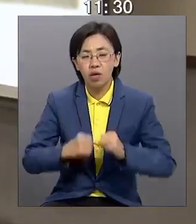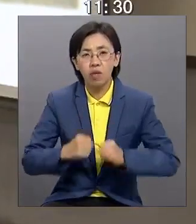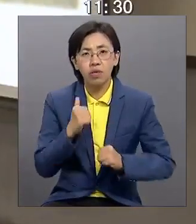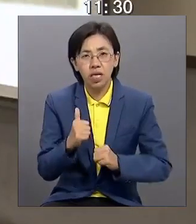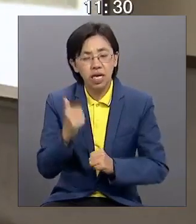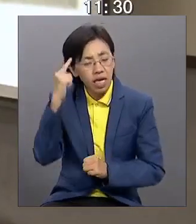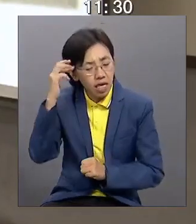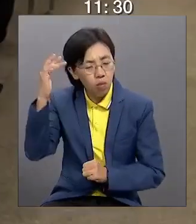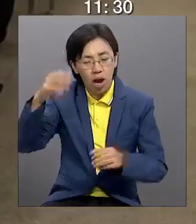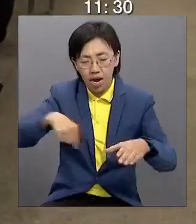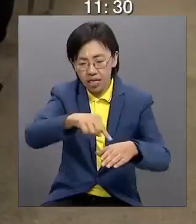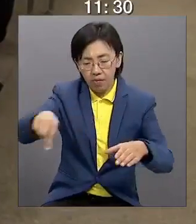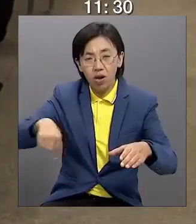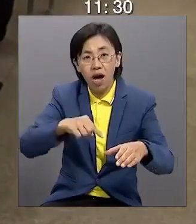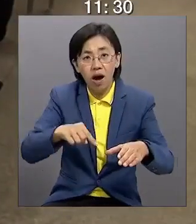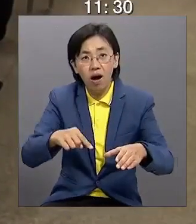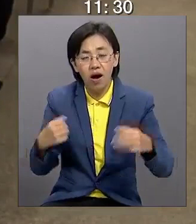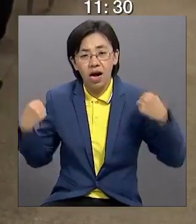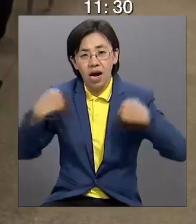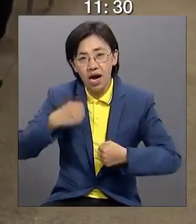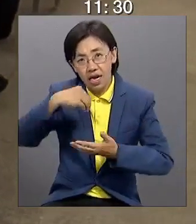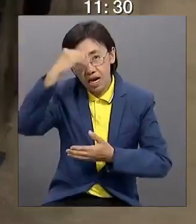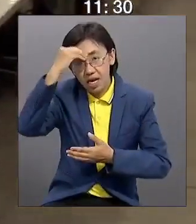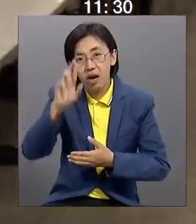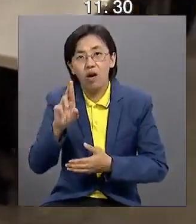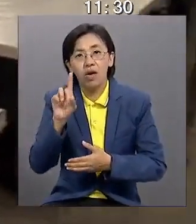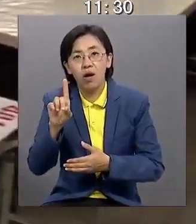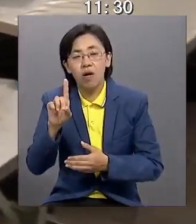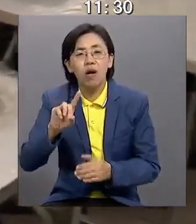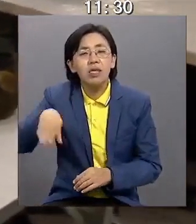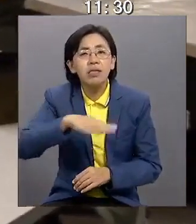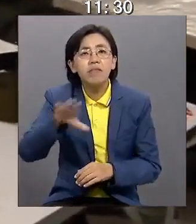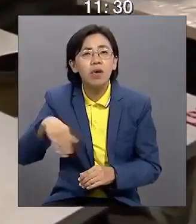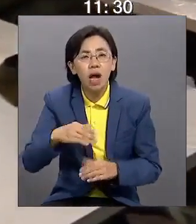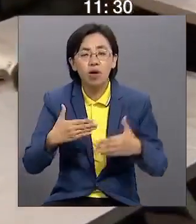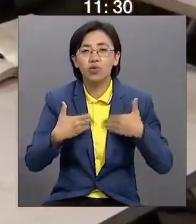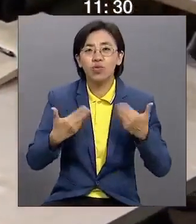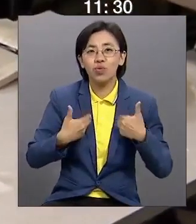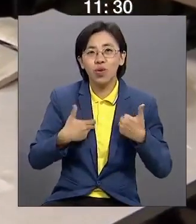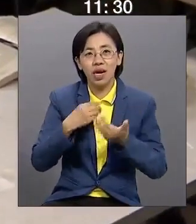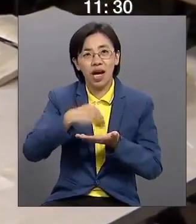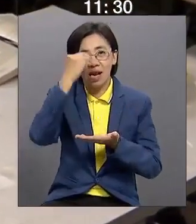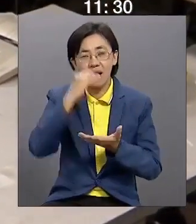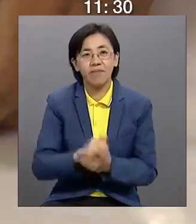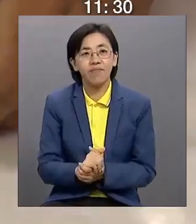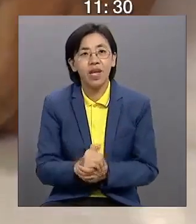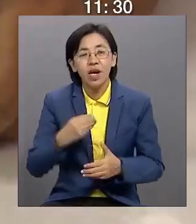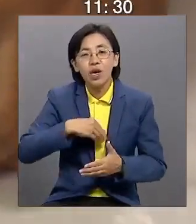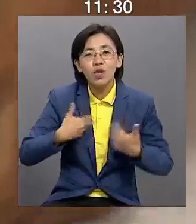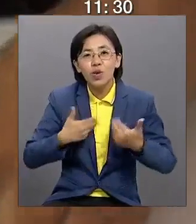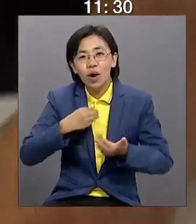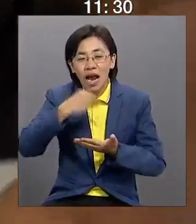คาดหวังให้เยาวชนในเครื่องแบบนักศึกษาวิชาทหารมีความสุขและสนุกกับการเรียนที่เปรียบเหมือนได้เข้ามาผจ